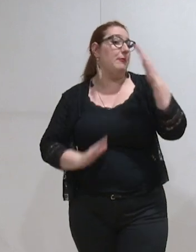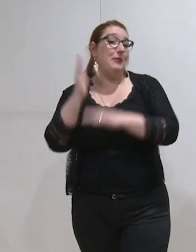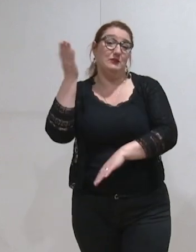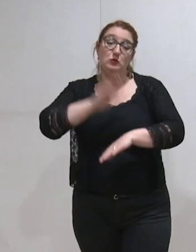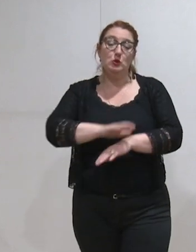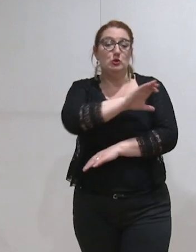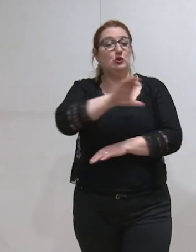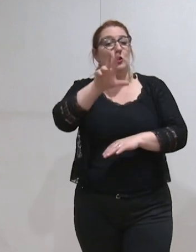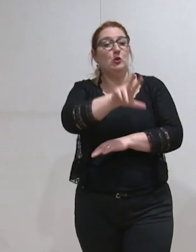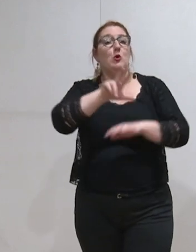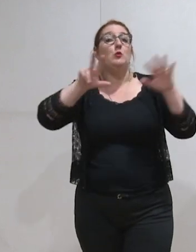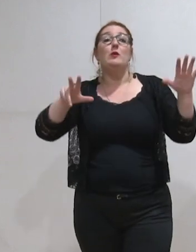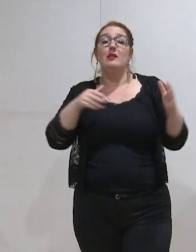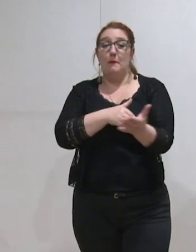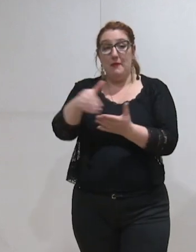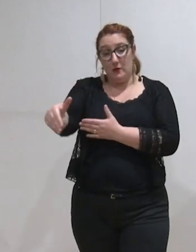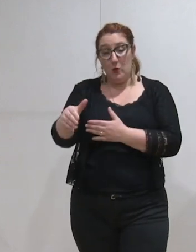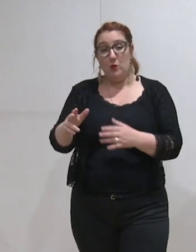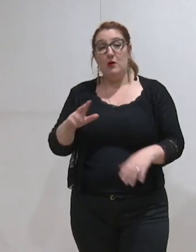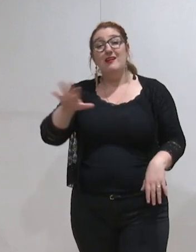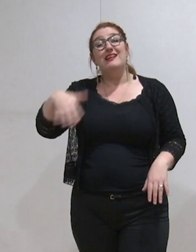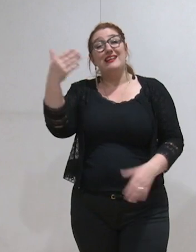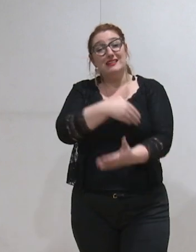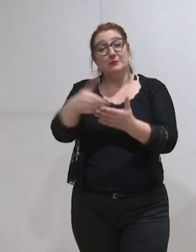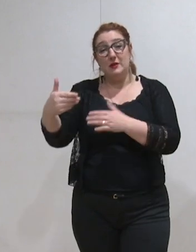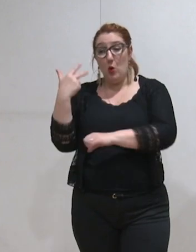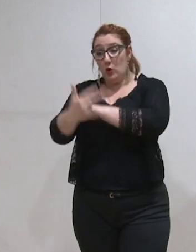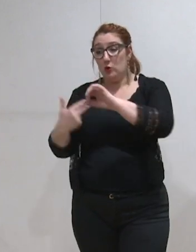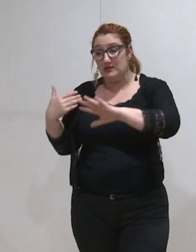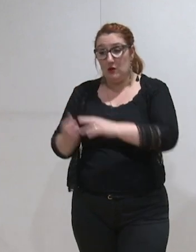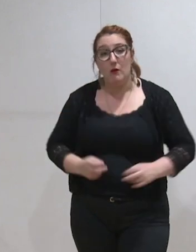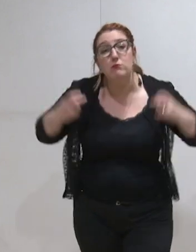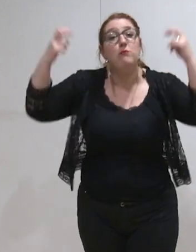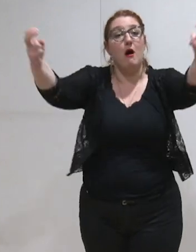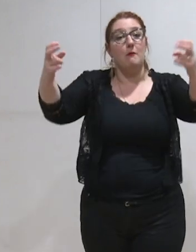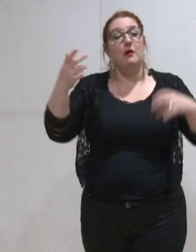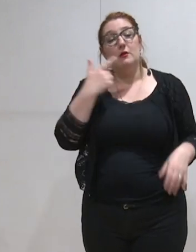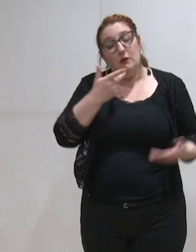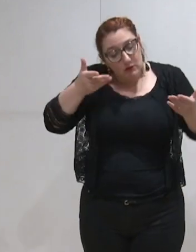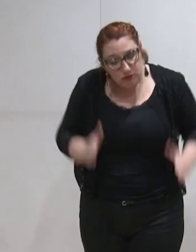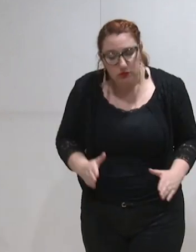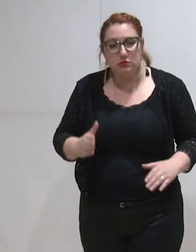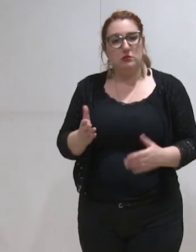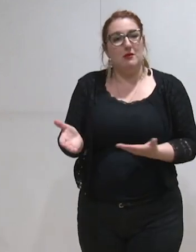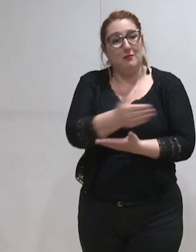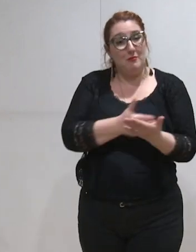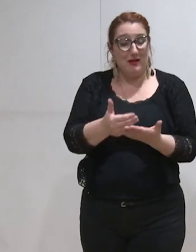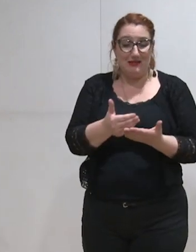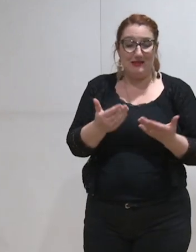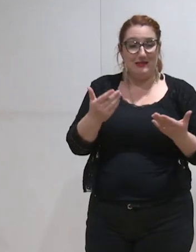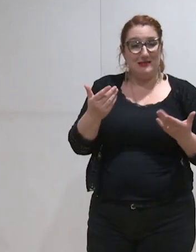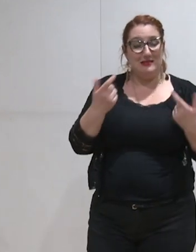138 millions il y a une hausse de 15 millions en 3 ans de cette masse salariale nous avons décidé de maintenir cette masse salariale sur 2015 donc vous